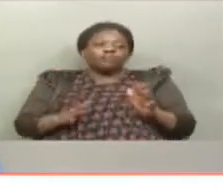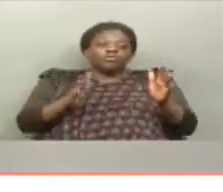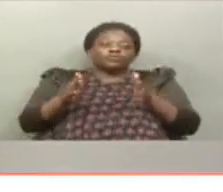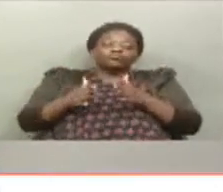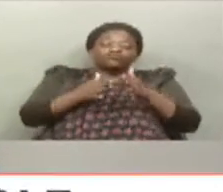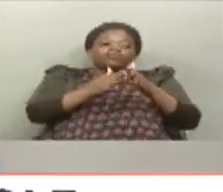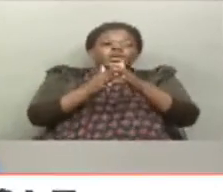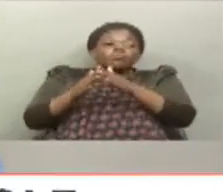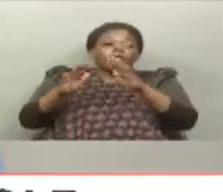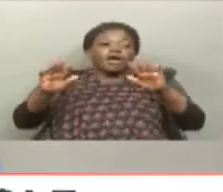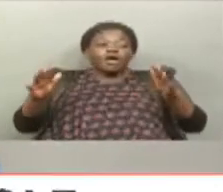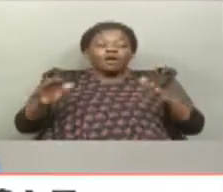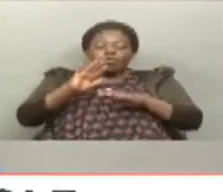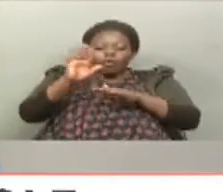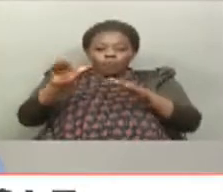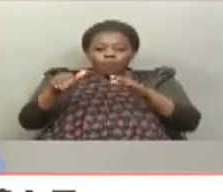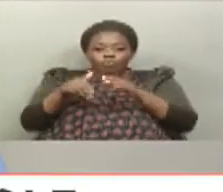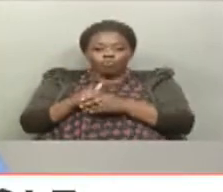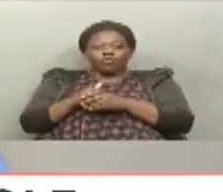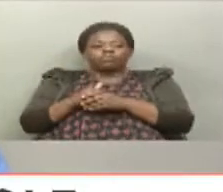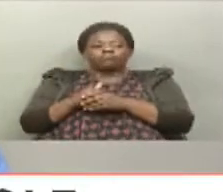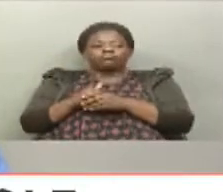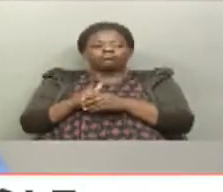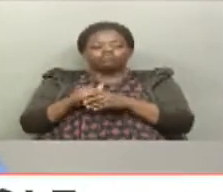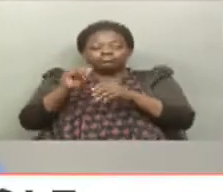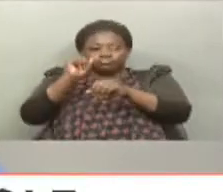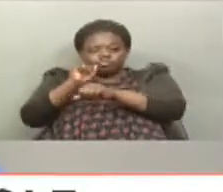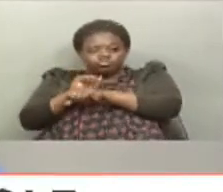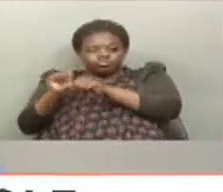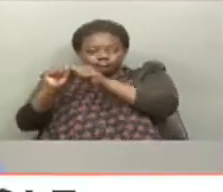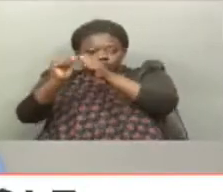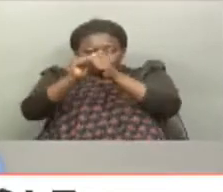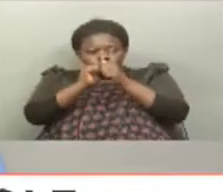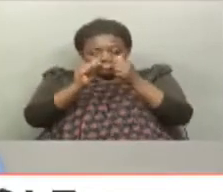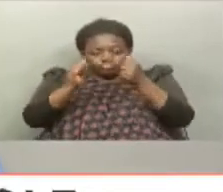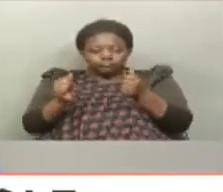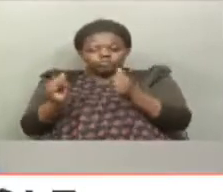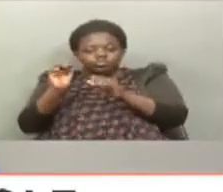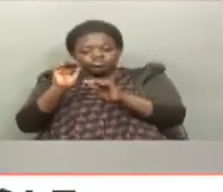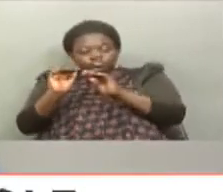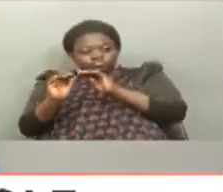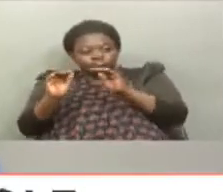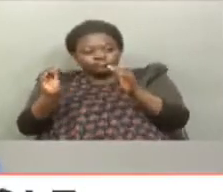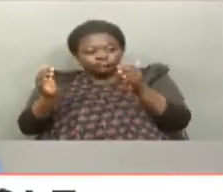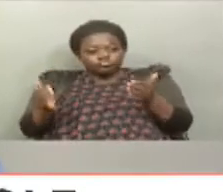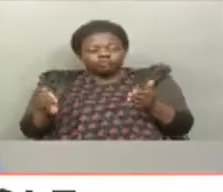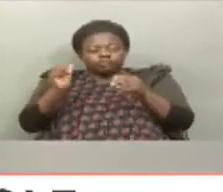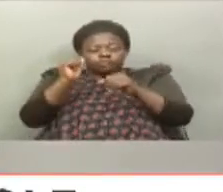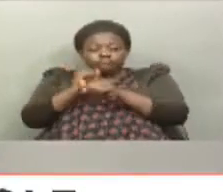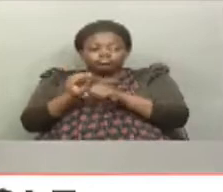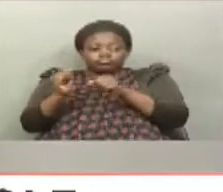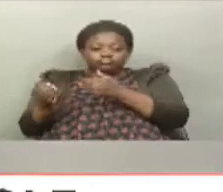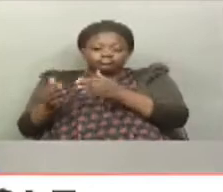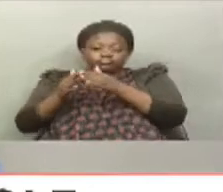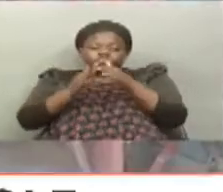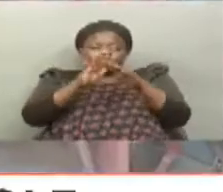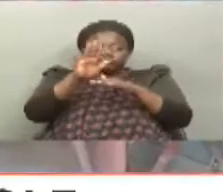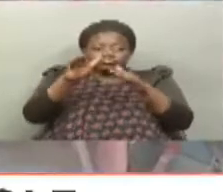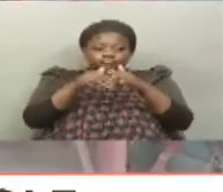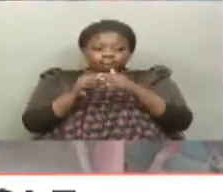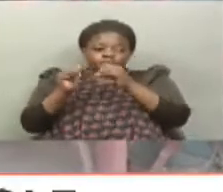zitya ebyo nabyo tugenda bigendamu era nga tugenda bikola wamu ne ba consultant n'abakozi ba leero fena fena nga tuli